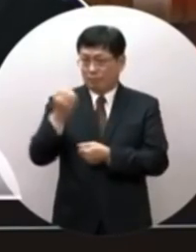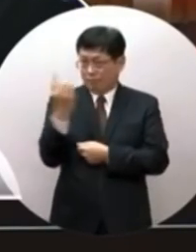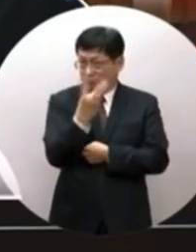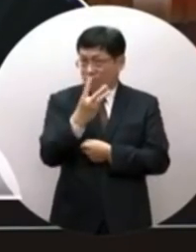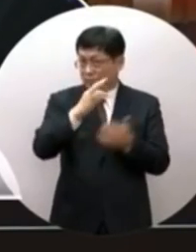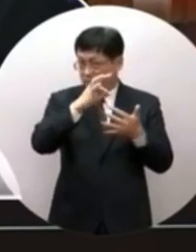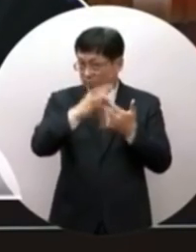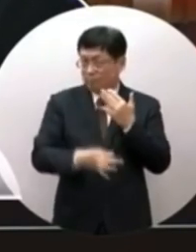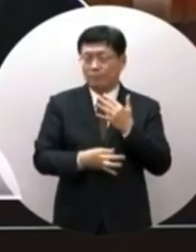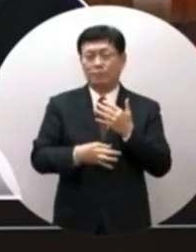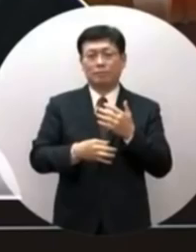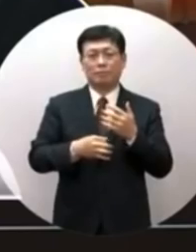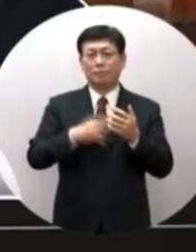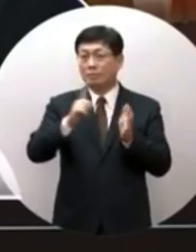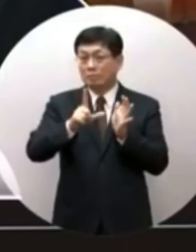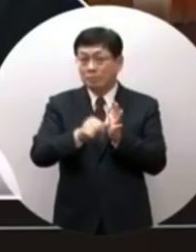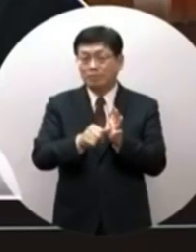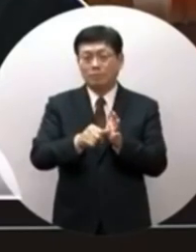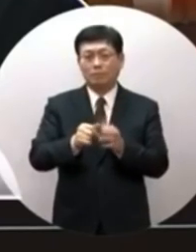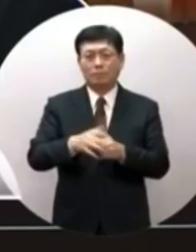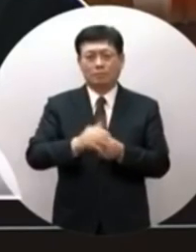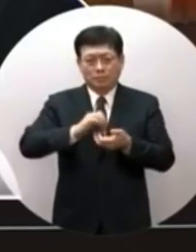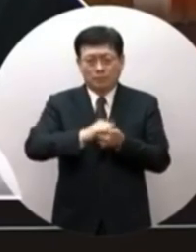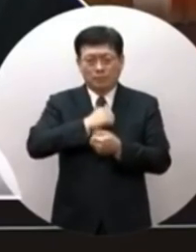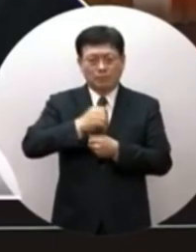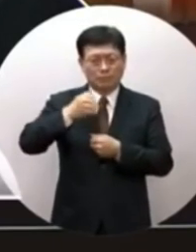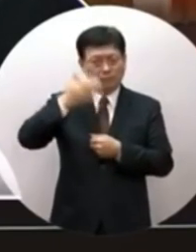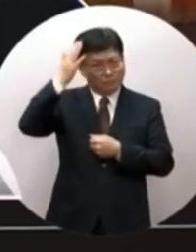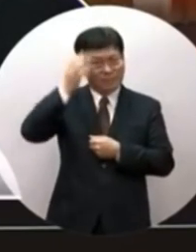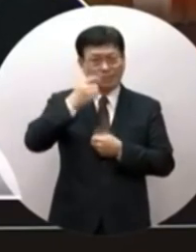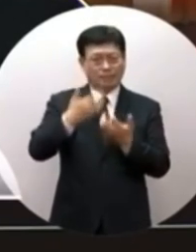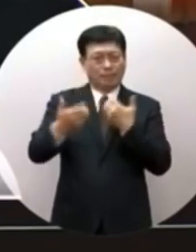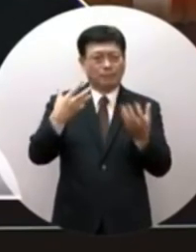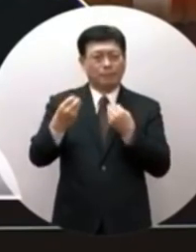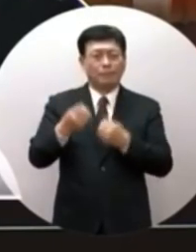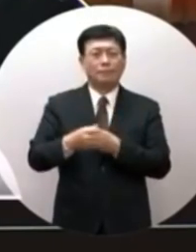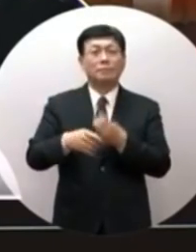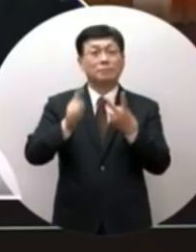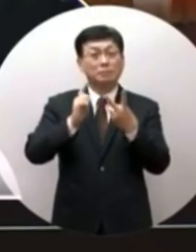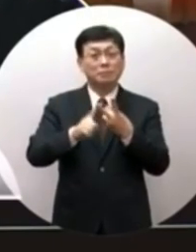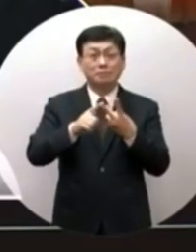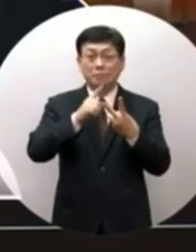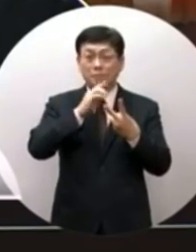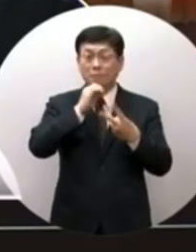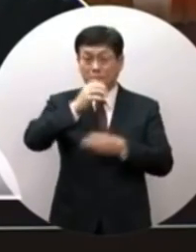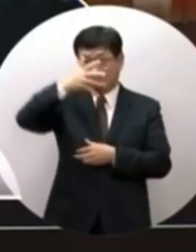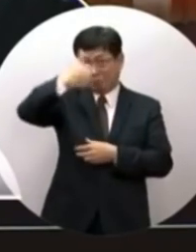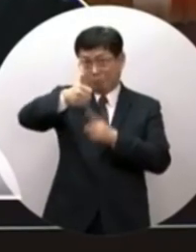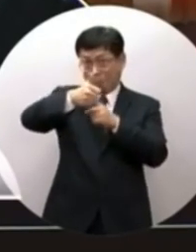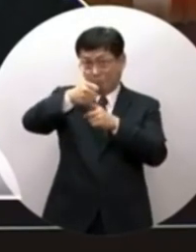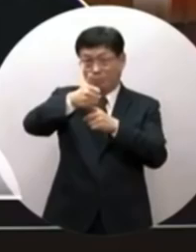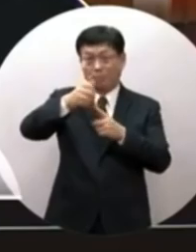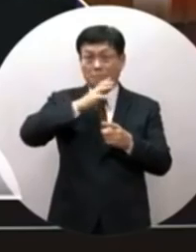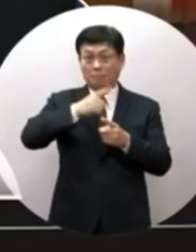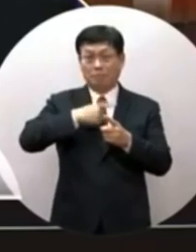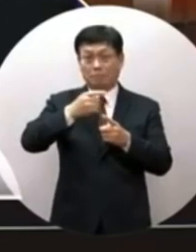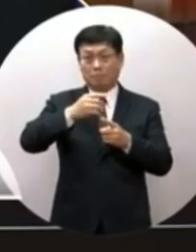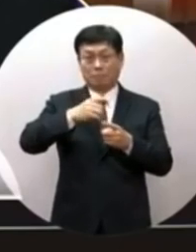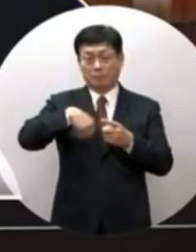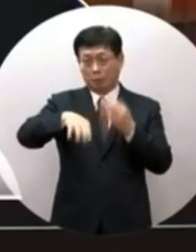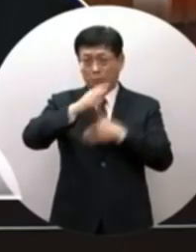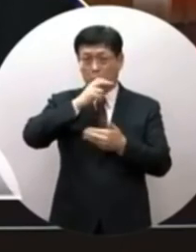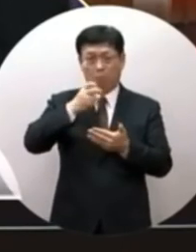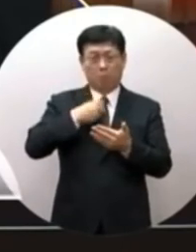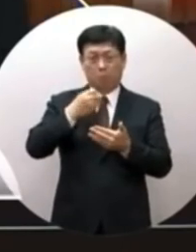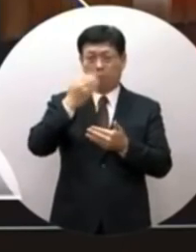前兆，无论何事，均黑白不分。第一，善良的人越来越谦虚客